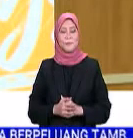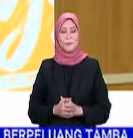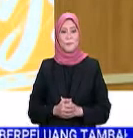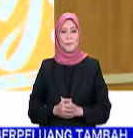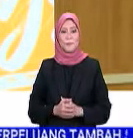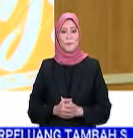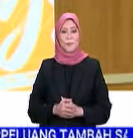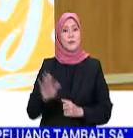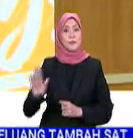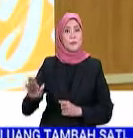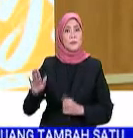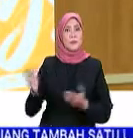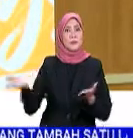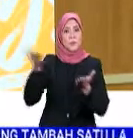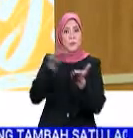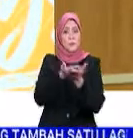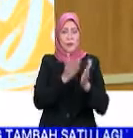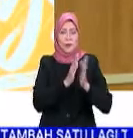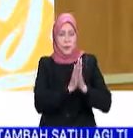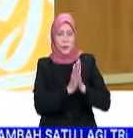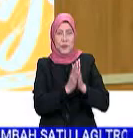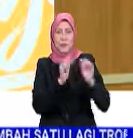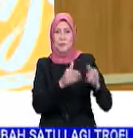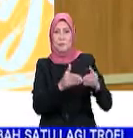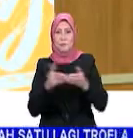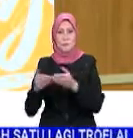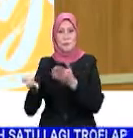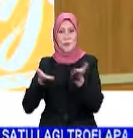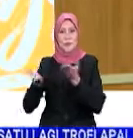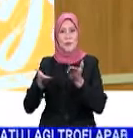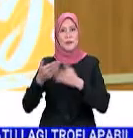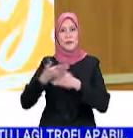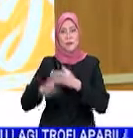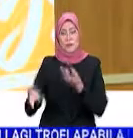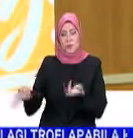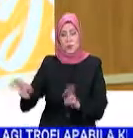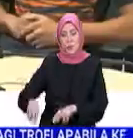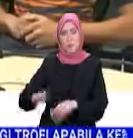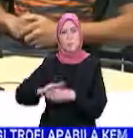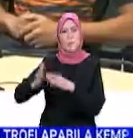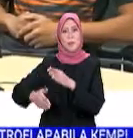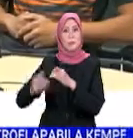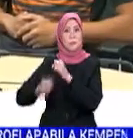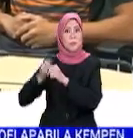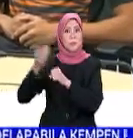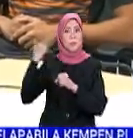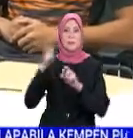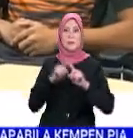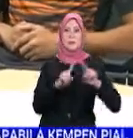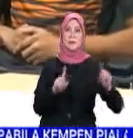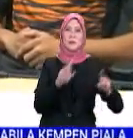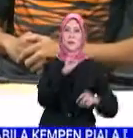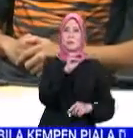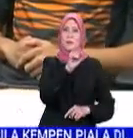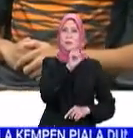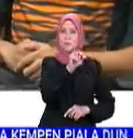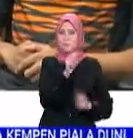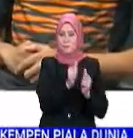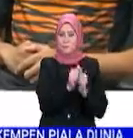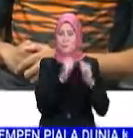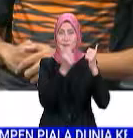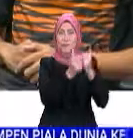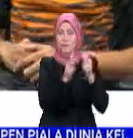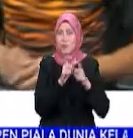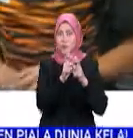Sebelum ini, Jagannathan telah mengemukakan rayuan untuk meneruskan khidmatnya selepas kontraknya tamat tahun lalu. Namun begitu, MSN bersama